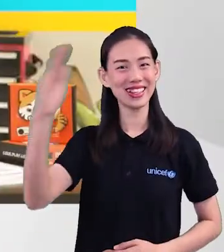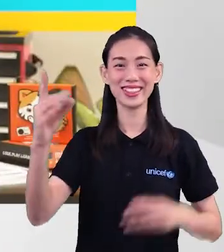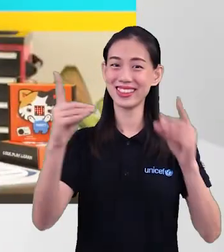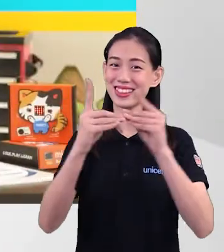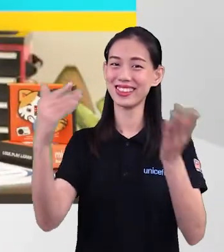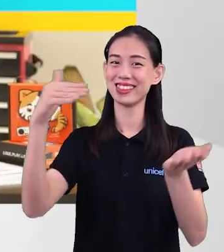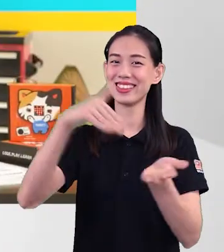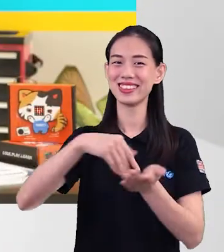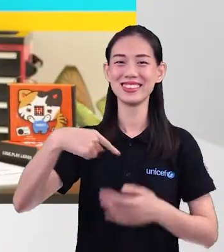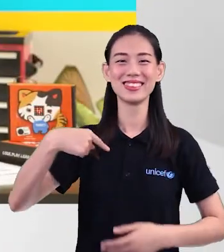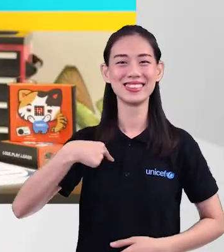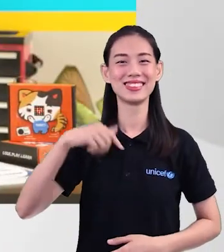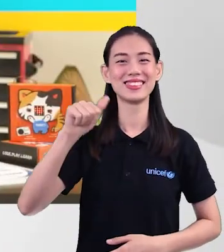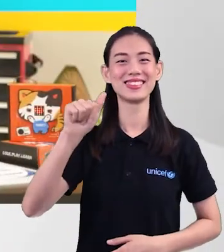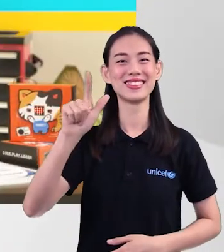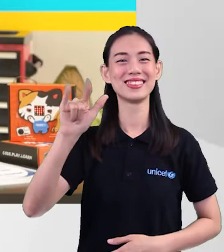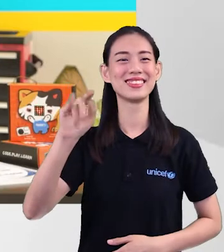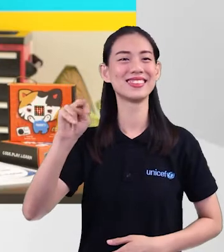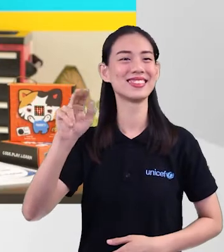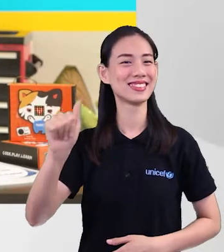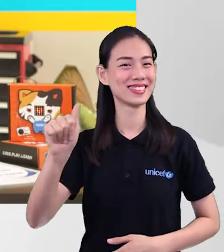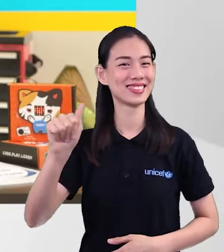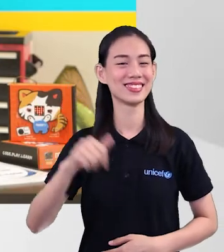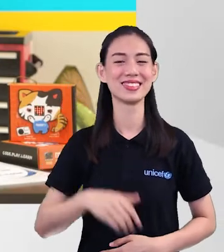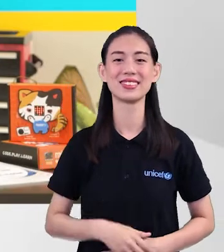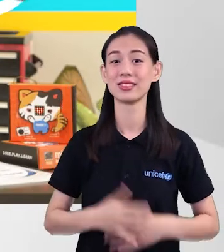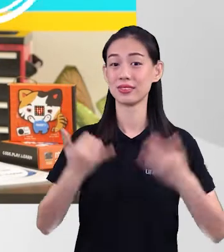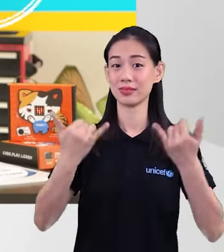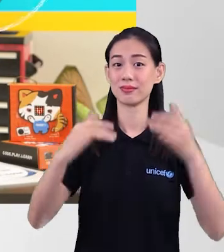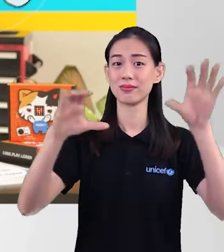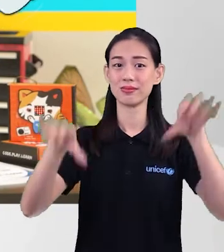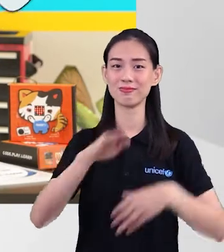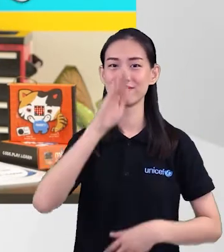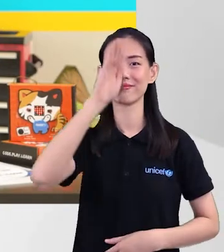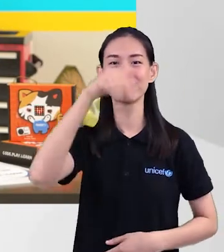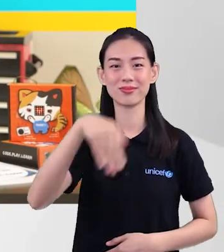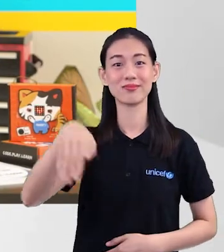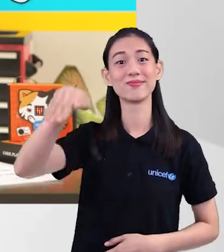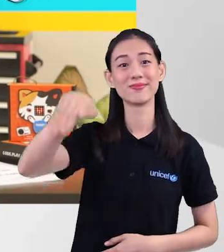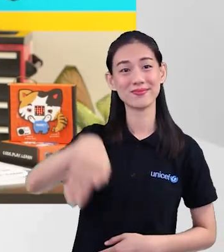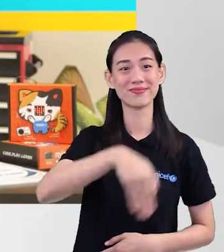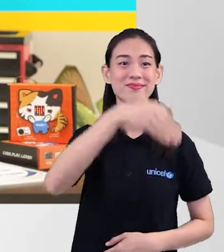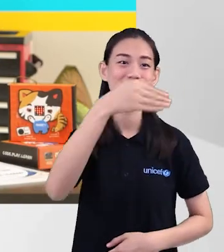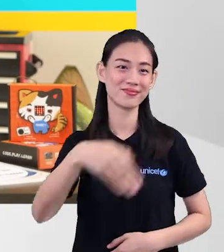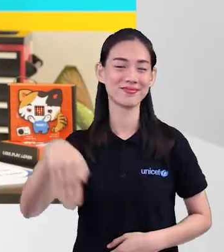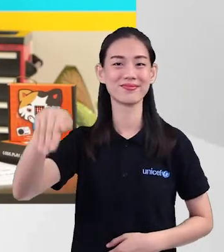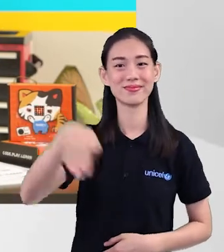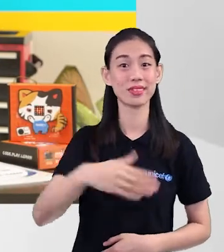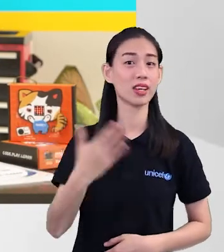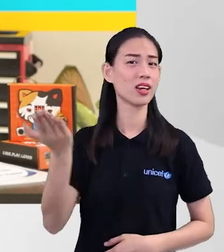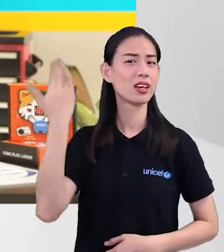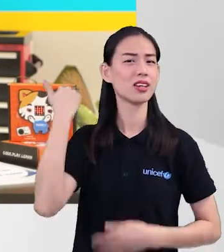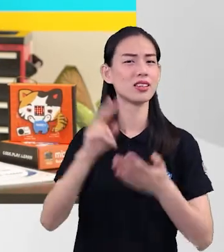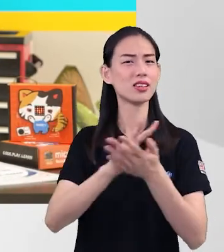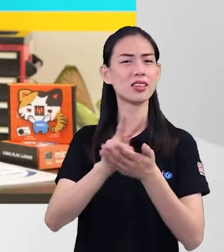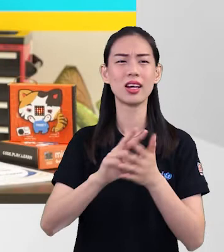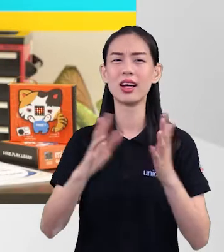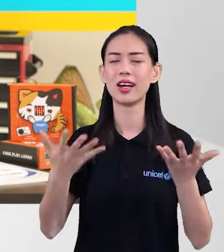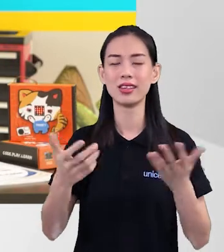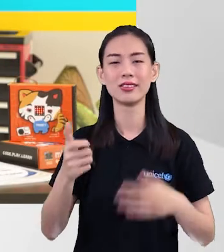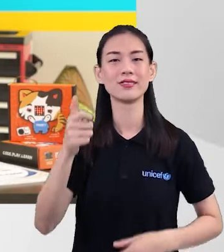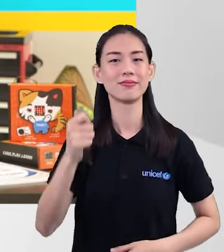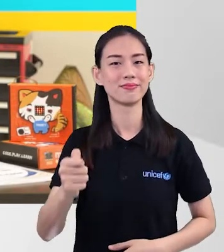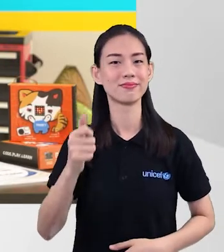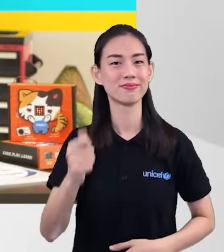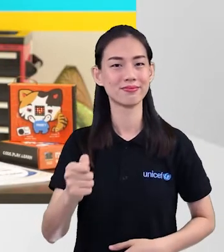Hello world, selamat kembali ke Siri Microbit. Saya Alina dan hari ini kita akan membina sang gajah dan belah lainnya. Dalam video yang lepas, kita sudah pun melihat